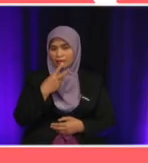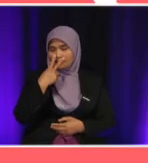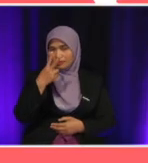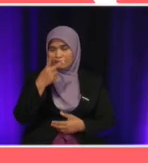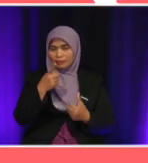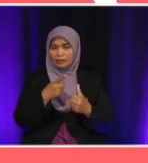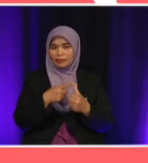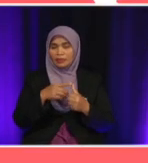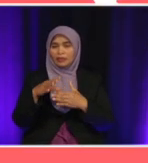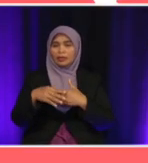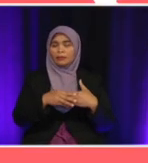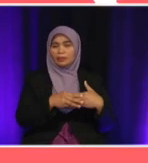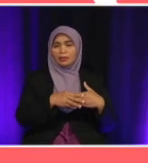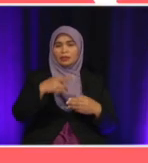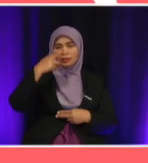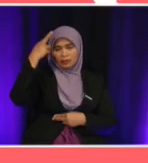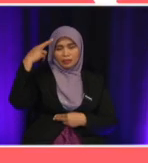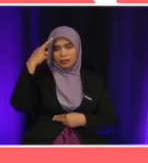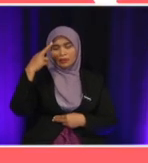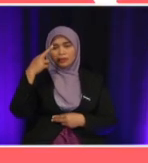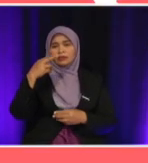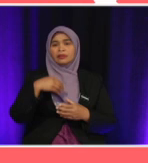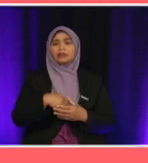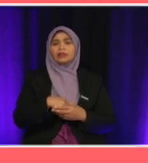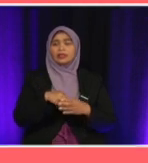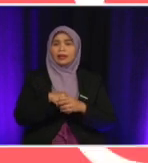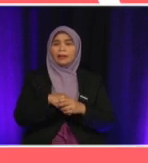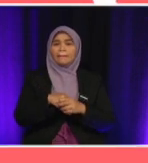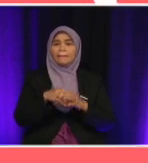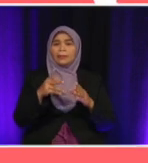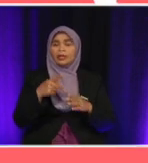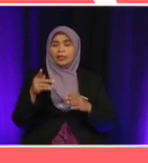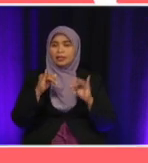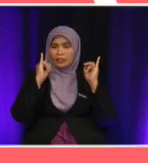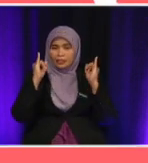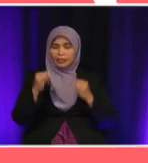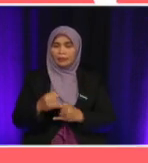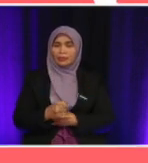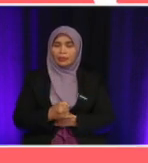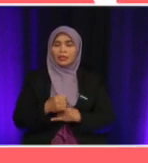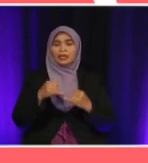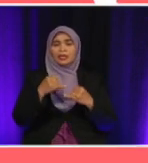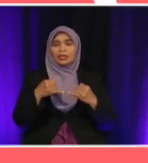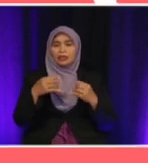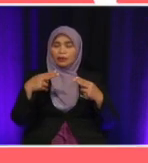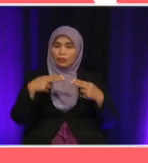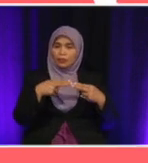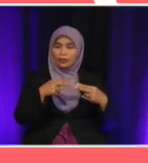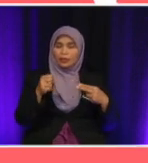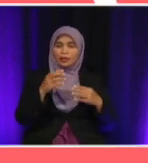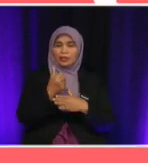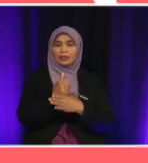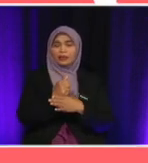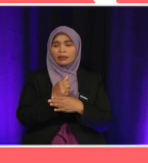kepemimpinan Rasulullah dalam aspek ibadahnya pengikat hubungan antara manusia